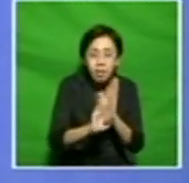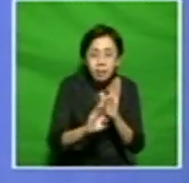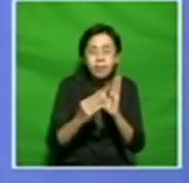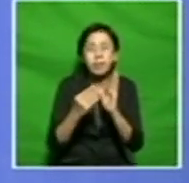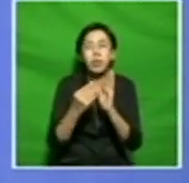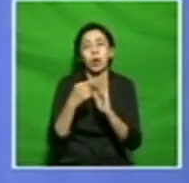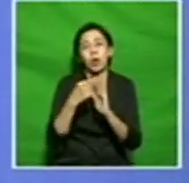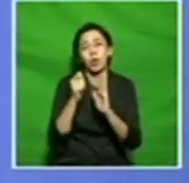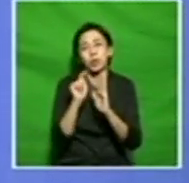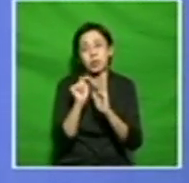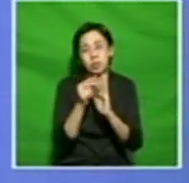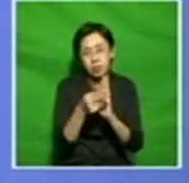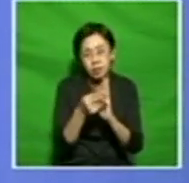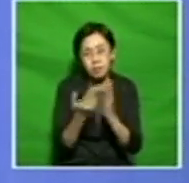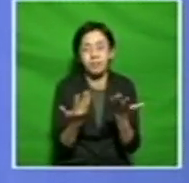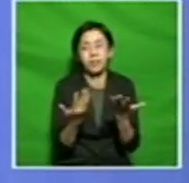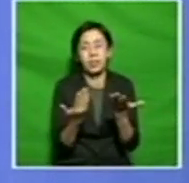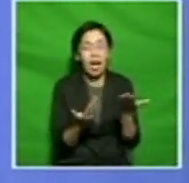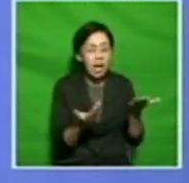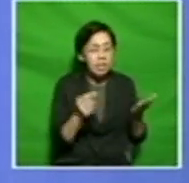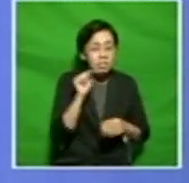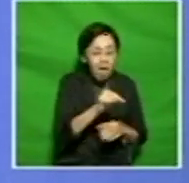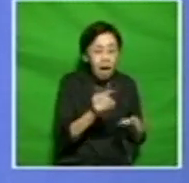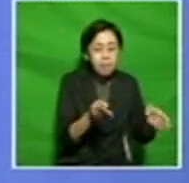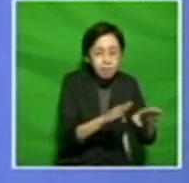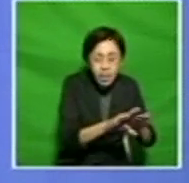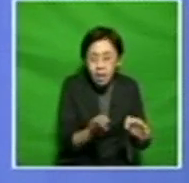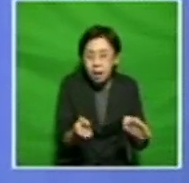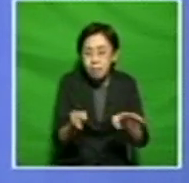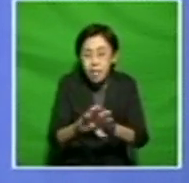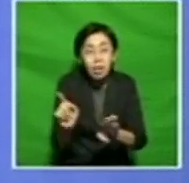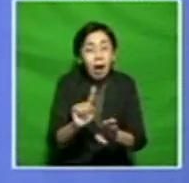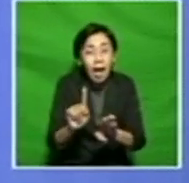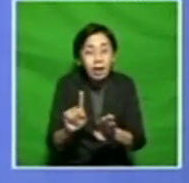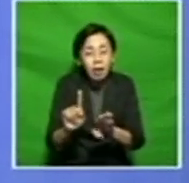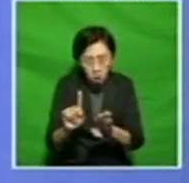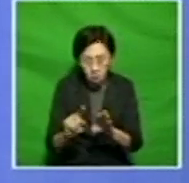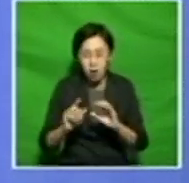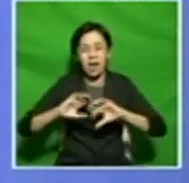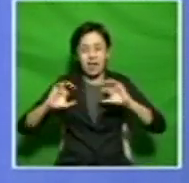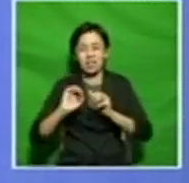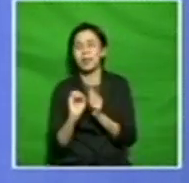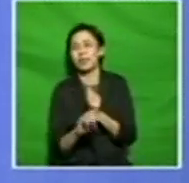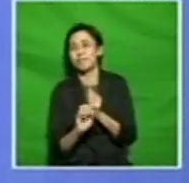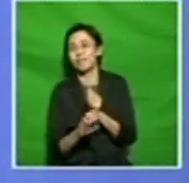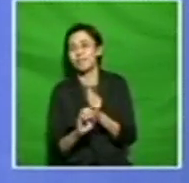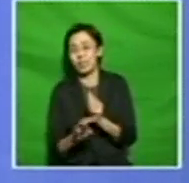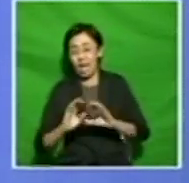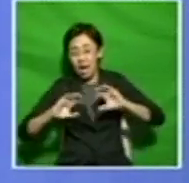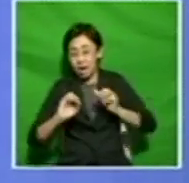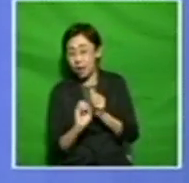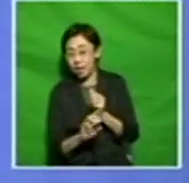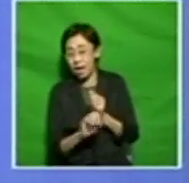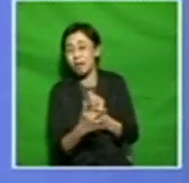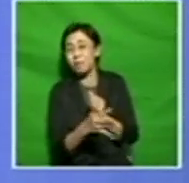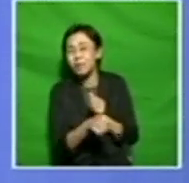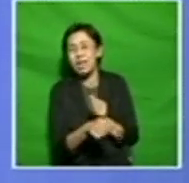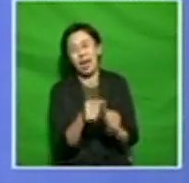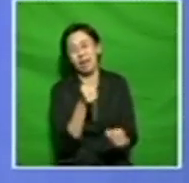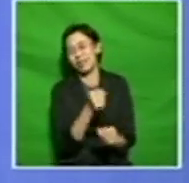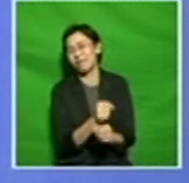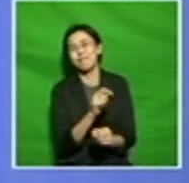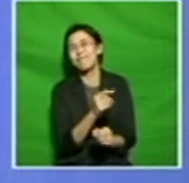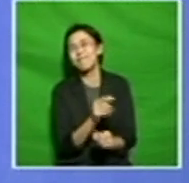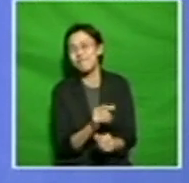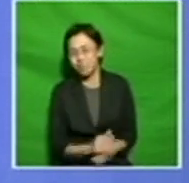ปิดทั้งหมดที่จริงท่านปิดไปโดยคำแนะนำจากรัฐบาลทั้งนั้นแหละถ้ารัฐบาลไม่แนะนำเองท่านไหนที่ท่าน